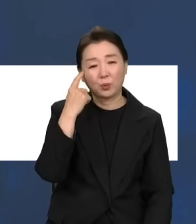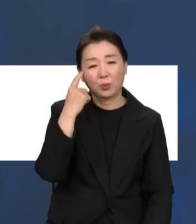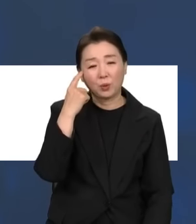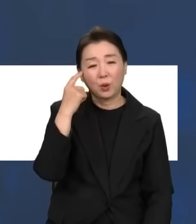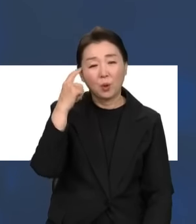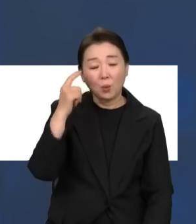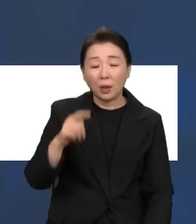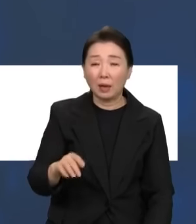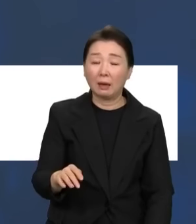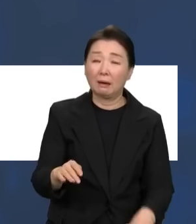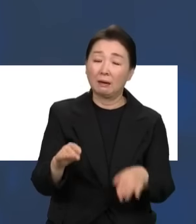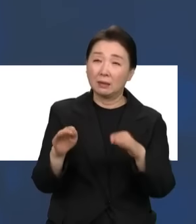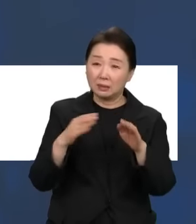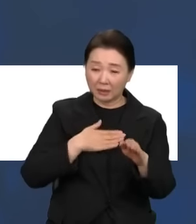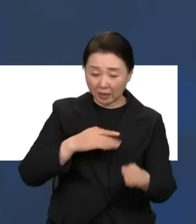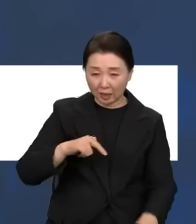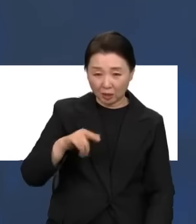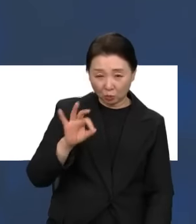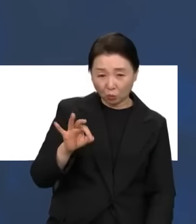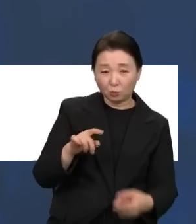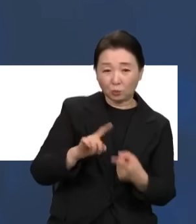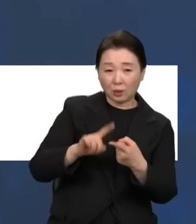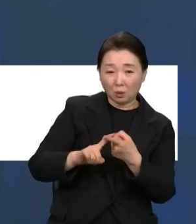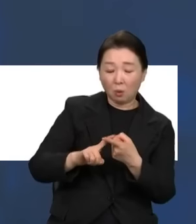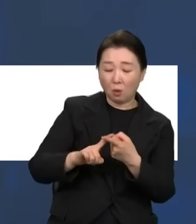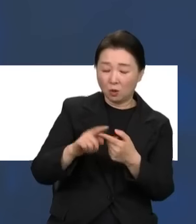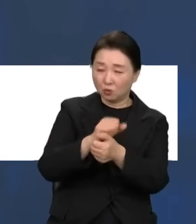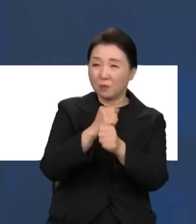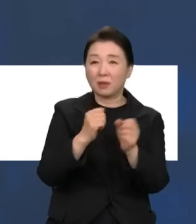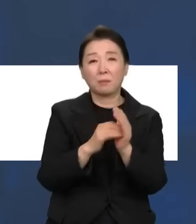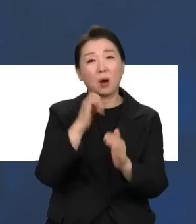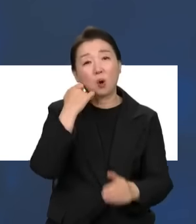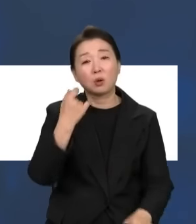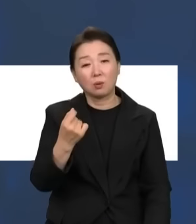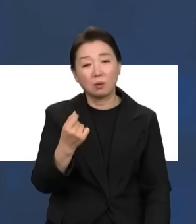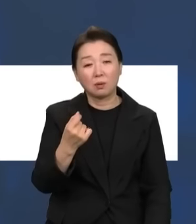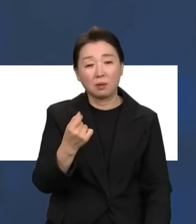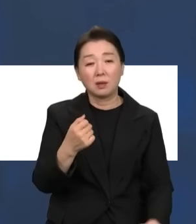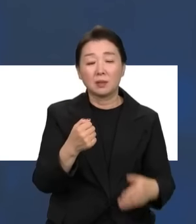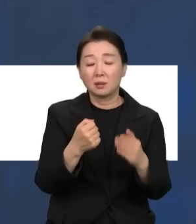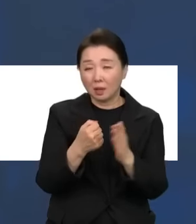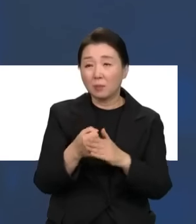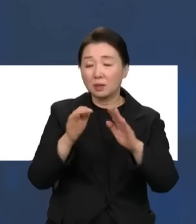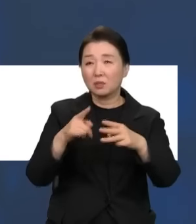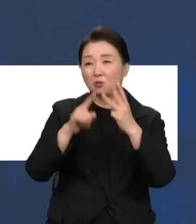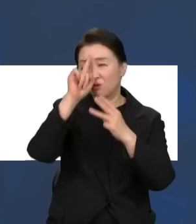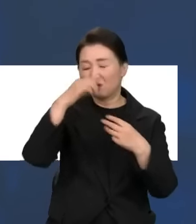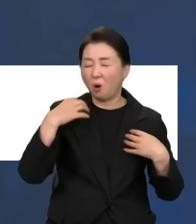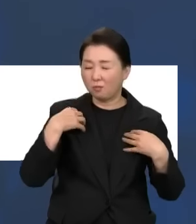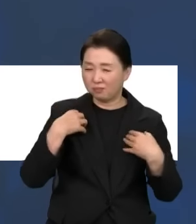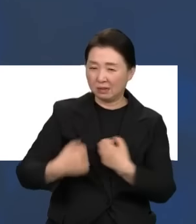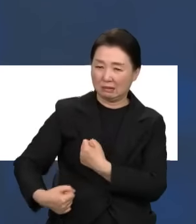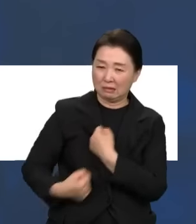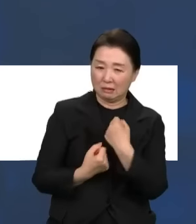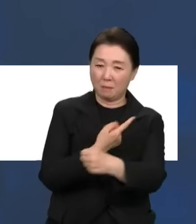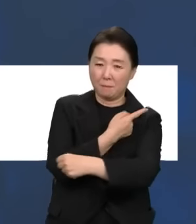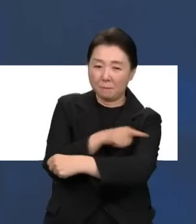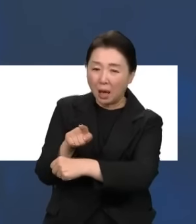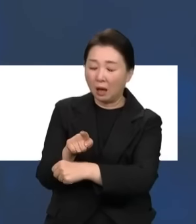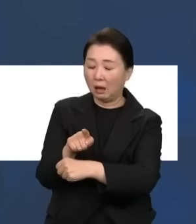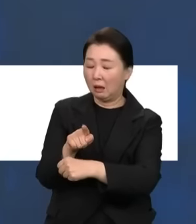자기 자본으로 주식을 발행하는 게 점점 어려워질 겁니다. 전적으로 정부의 무능과 무관심,